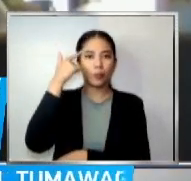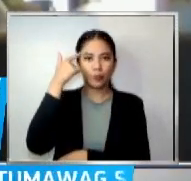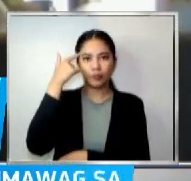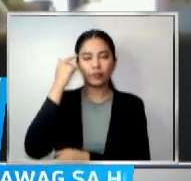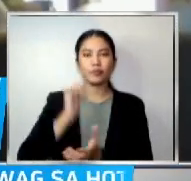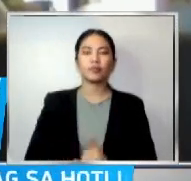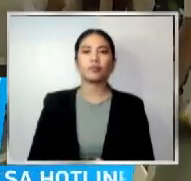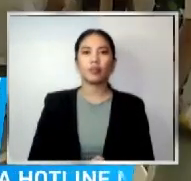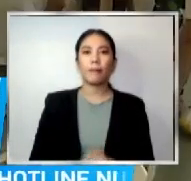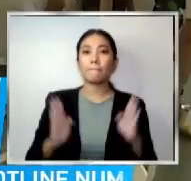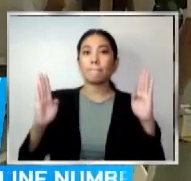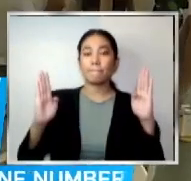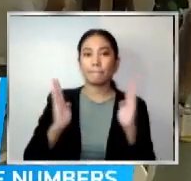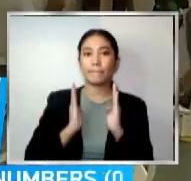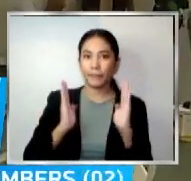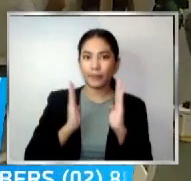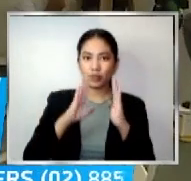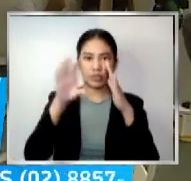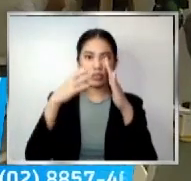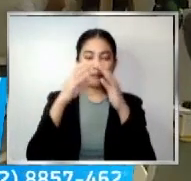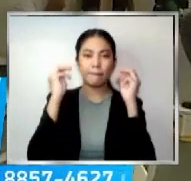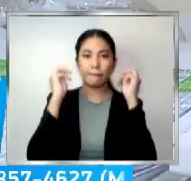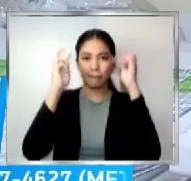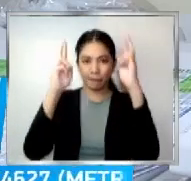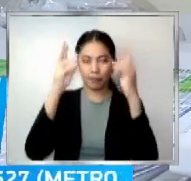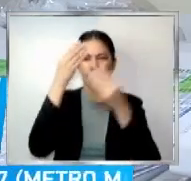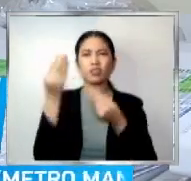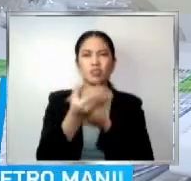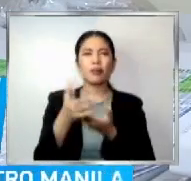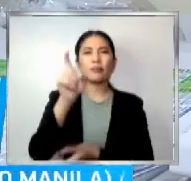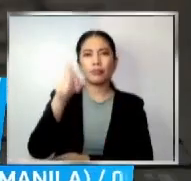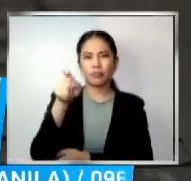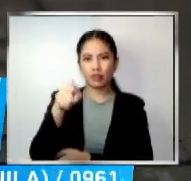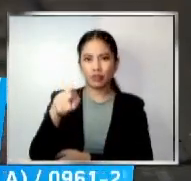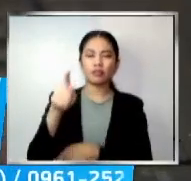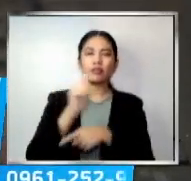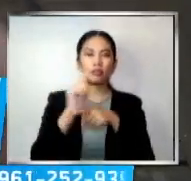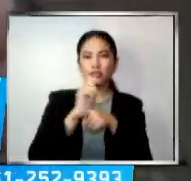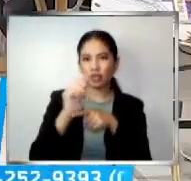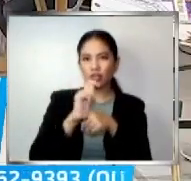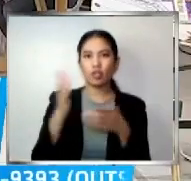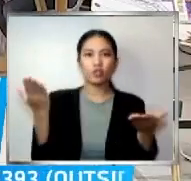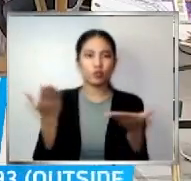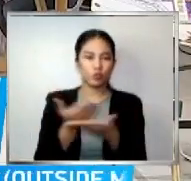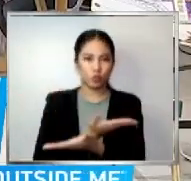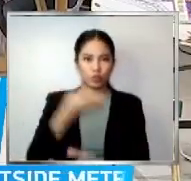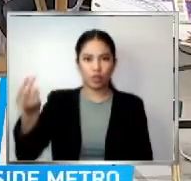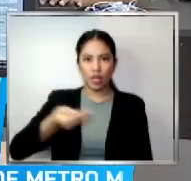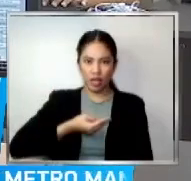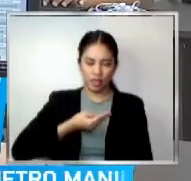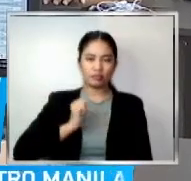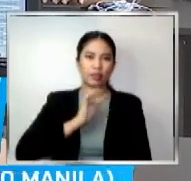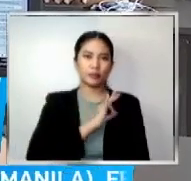Mayor Benjamin Magalong, kailangan sanayin ang mga bagong contact tracer at i-retrain naman ang 249,000 na dati nang